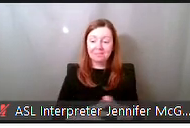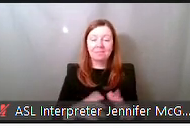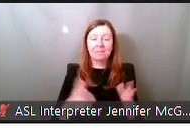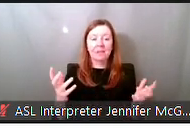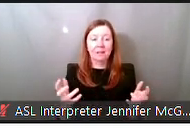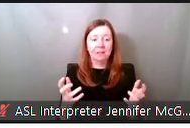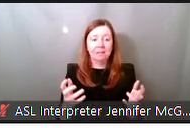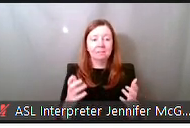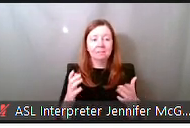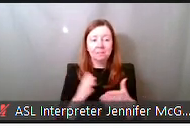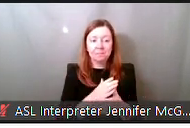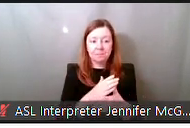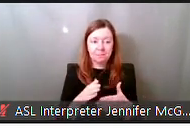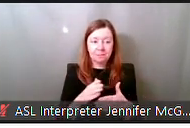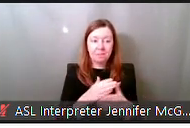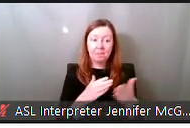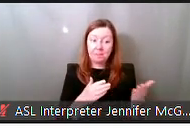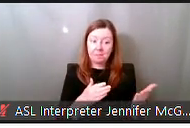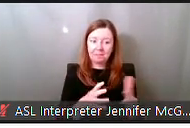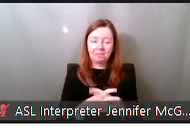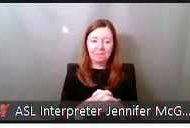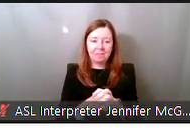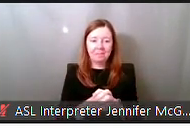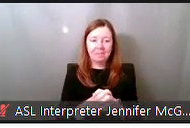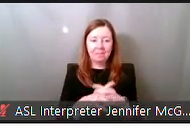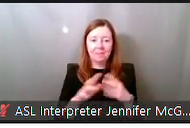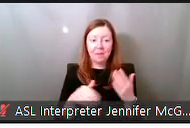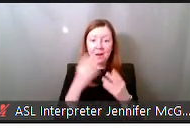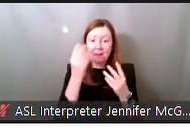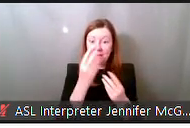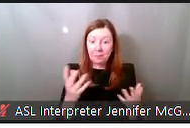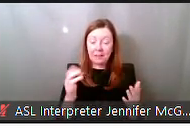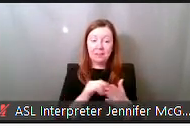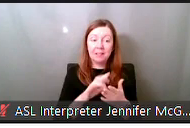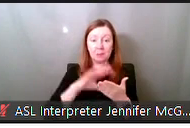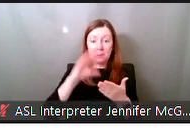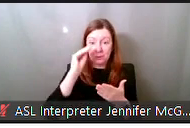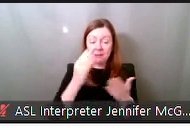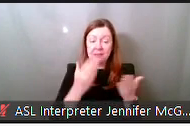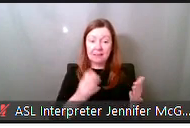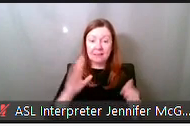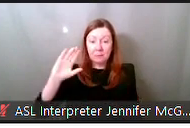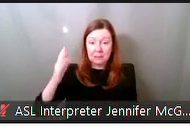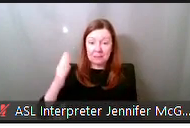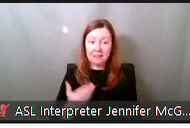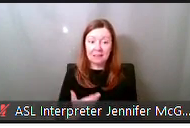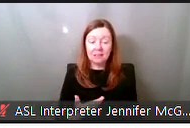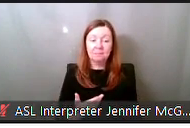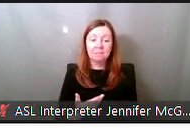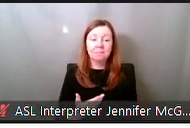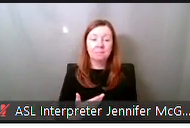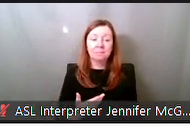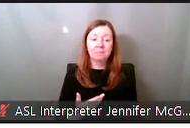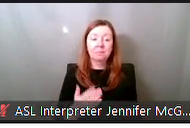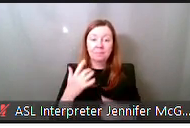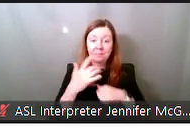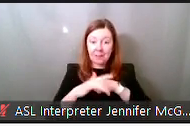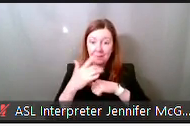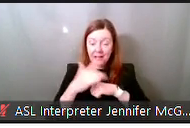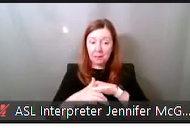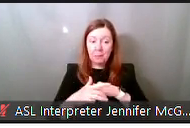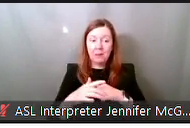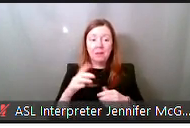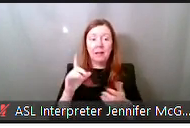页了，跟大家分享一下所有的信息。你在这里看到的呢，